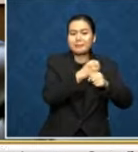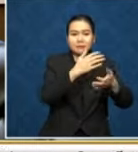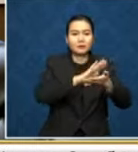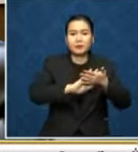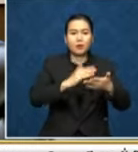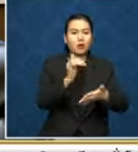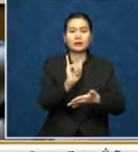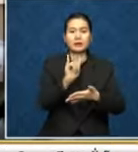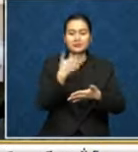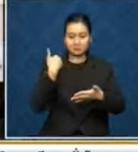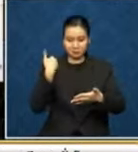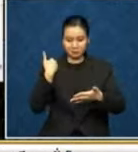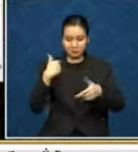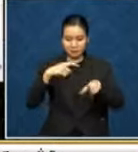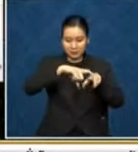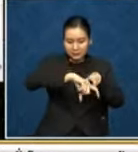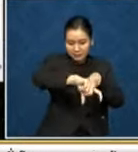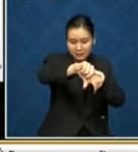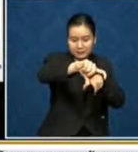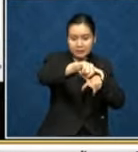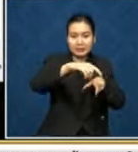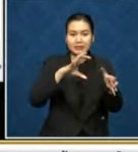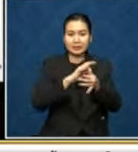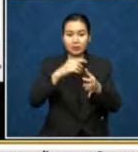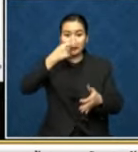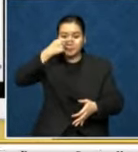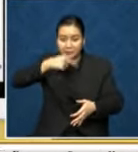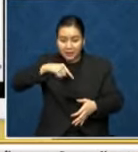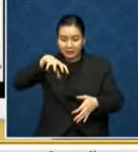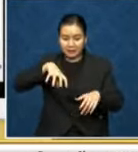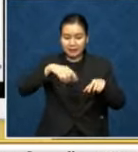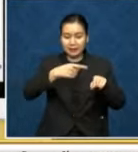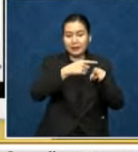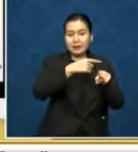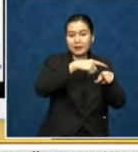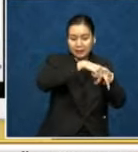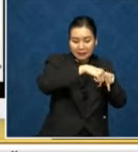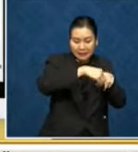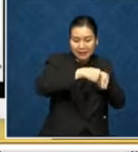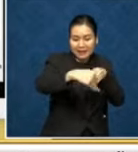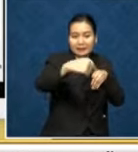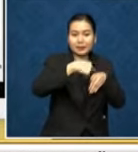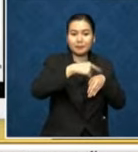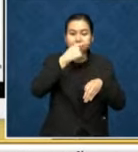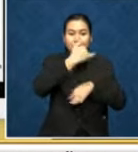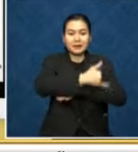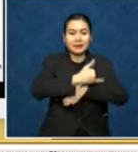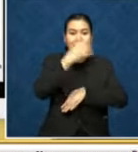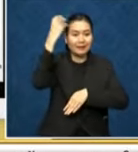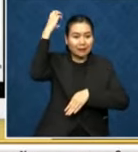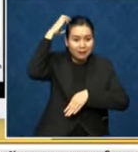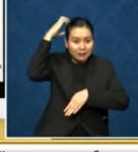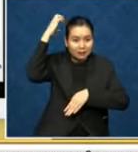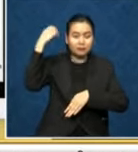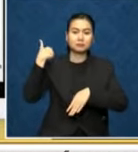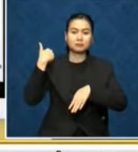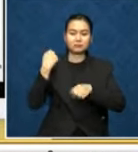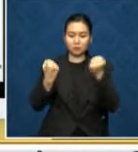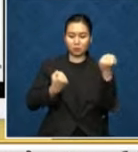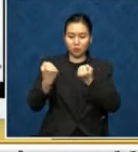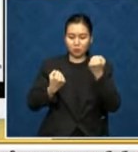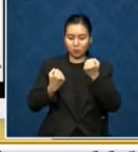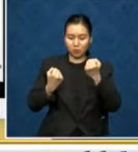นเลียบกับแม่น้ำเหืองนะครับกั้นพรมแดนระหว่างประเทศไทยกับประเทศลาวนะครับรถบรรทุกขนาดใหญ่ใช้ขนส่งสินค้าและวิ่งผ่